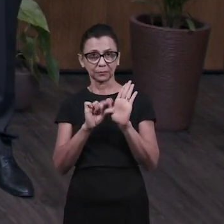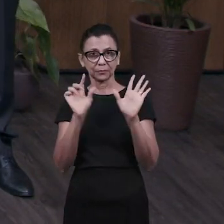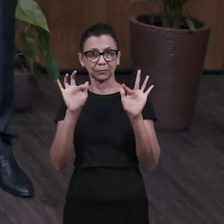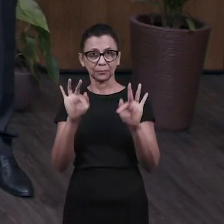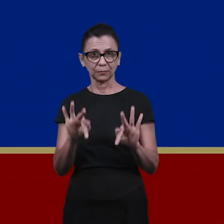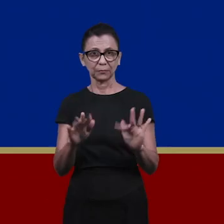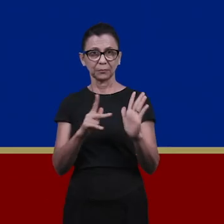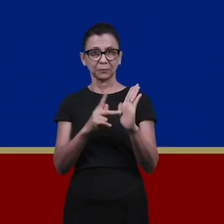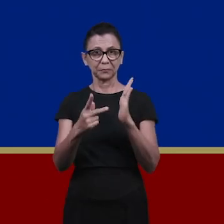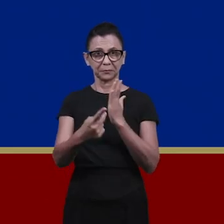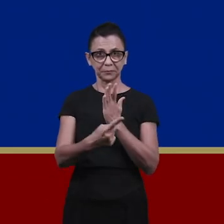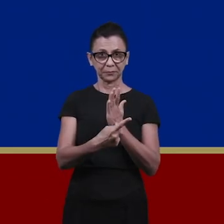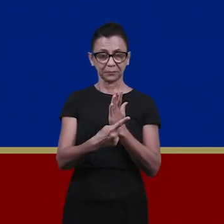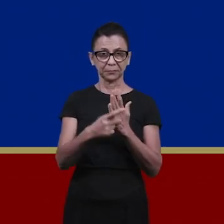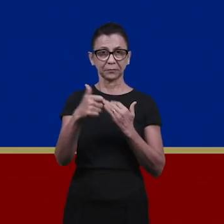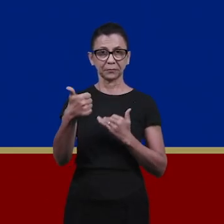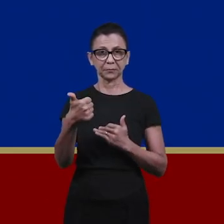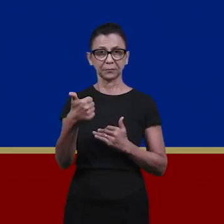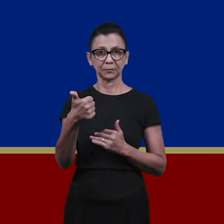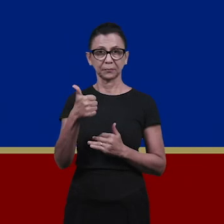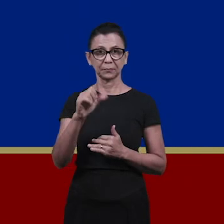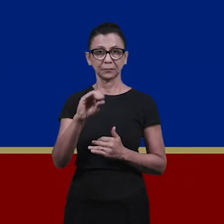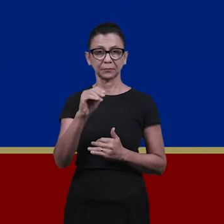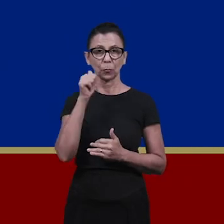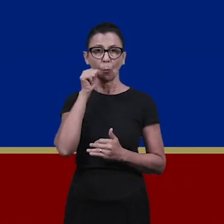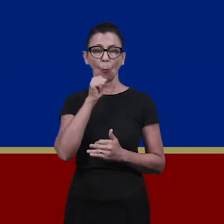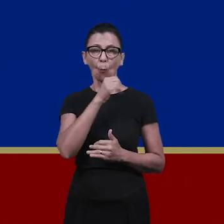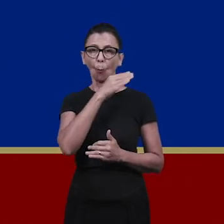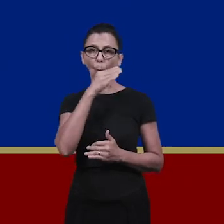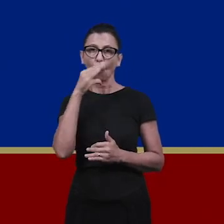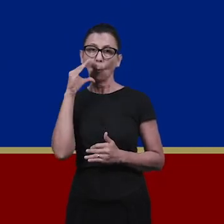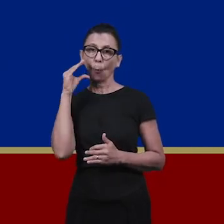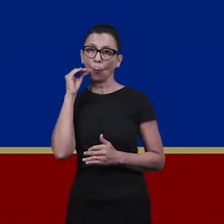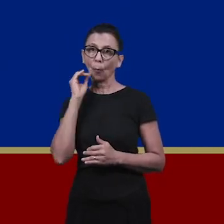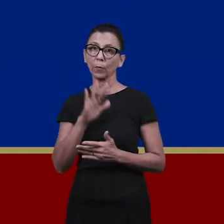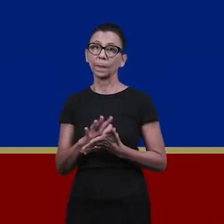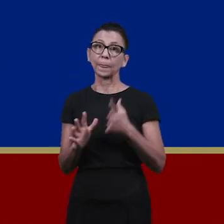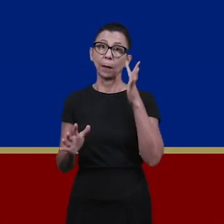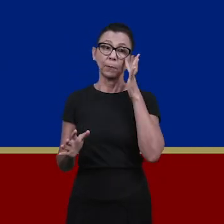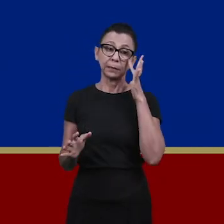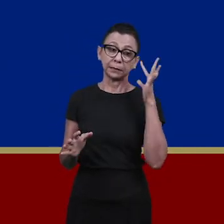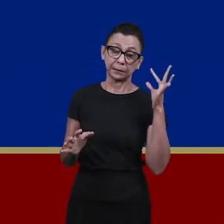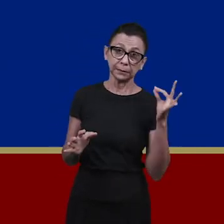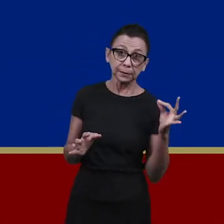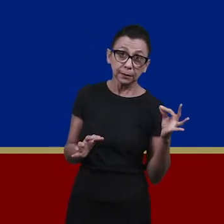Veillez donc, car vous ne connaissez ni le jour,